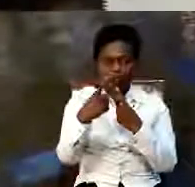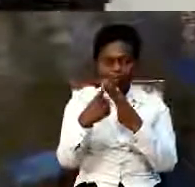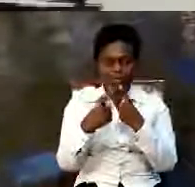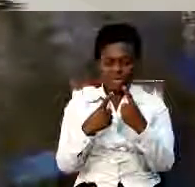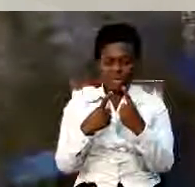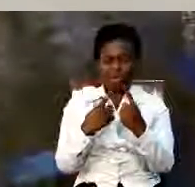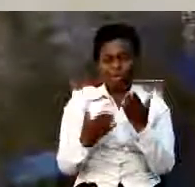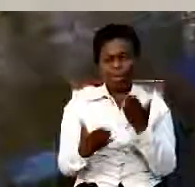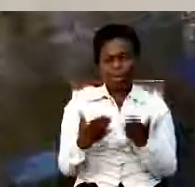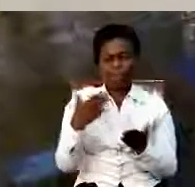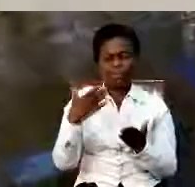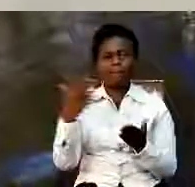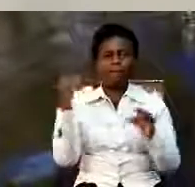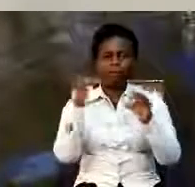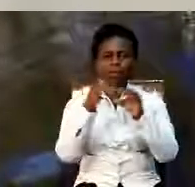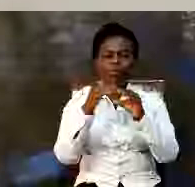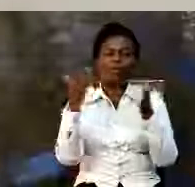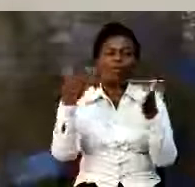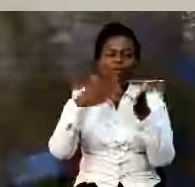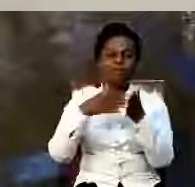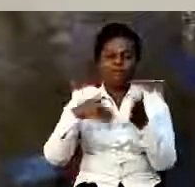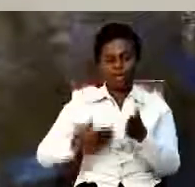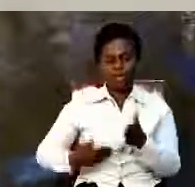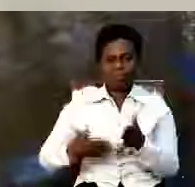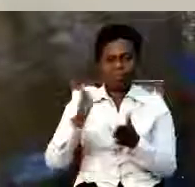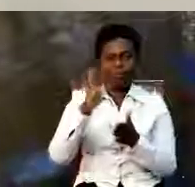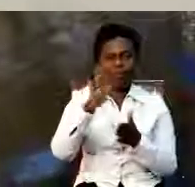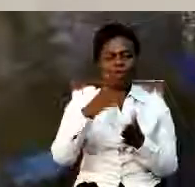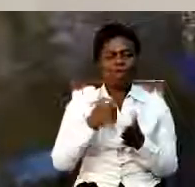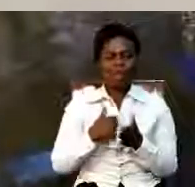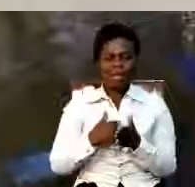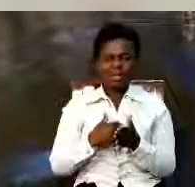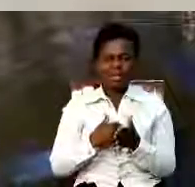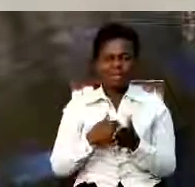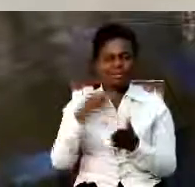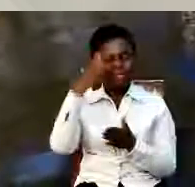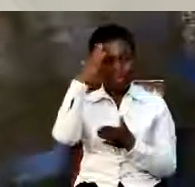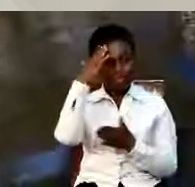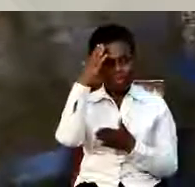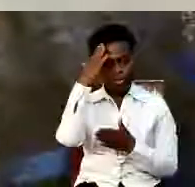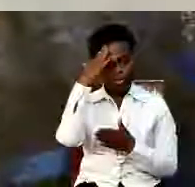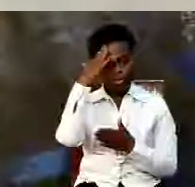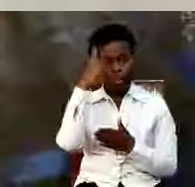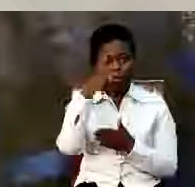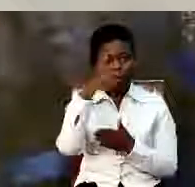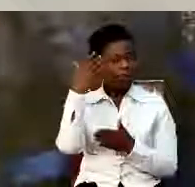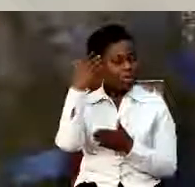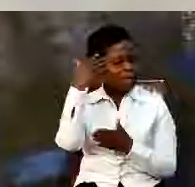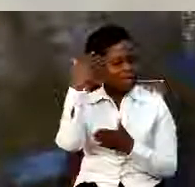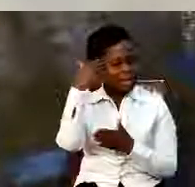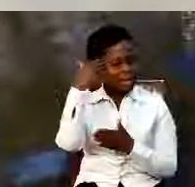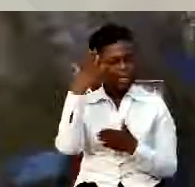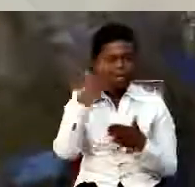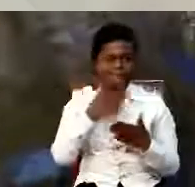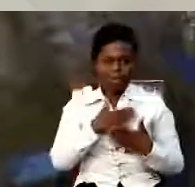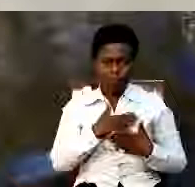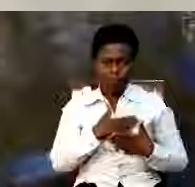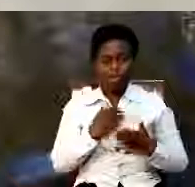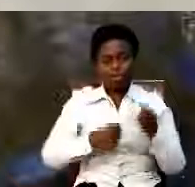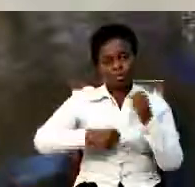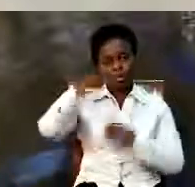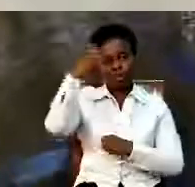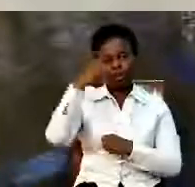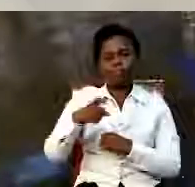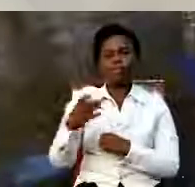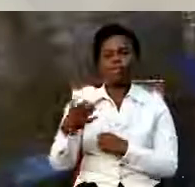ujumbe unaomfikia mke wako. Anahisi na kujua kwamba unamjali na kumpenda kuliko mtu mwingine.